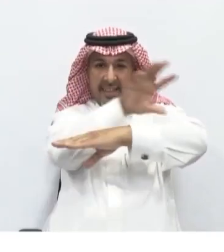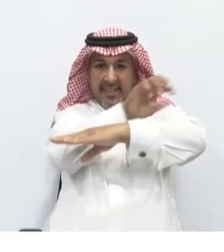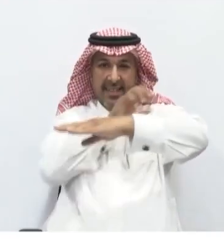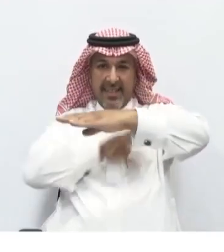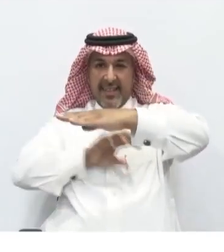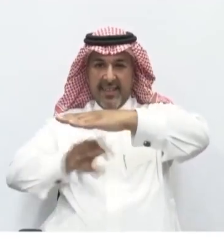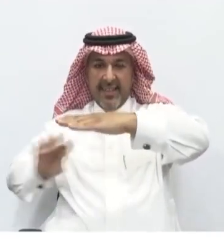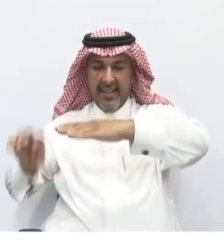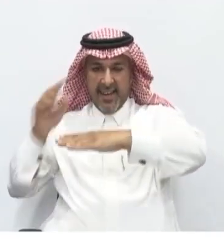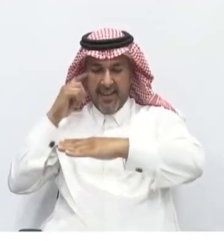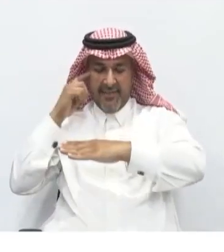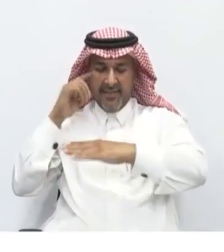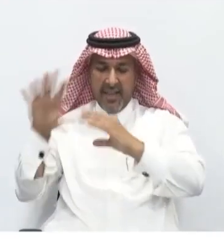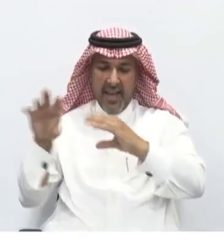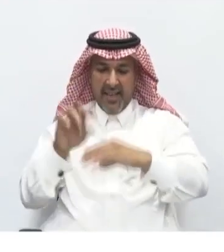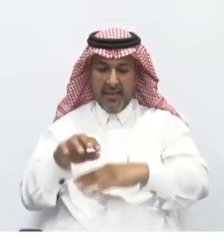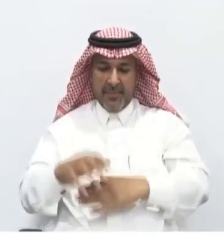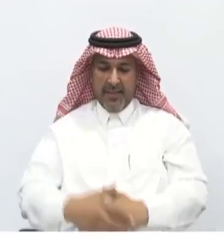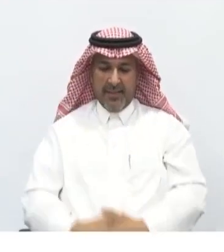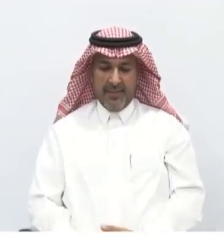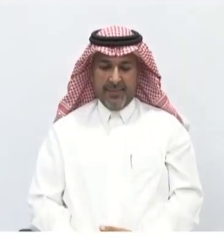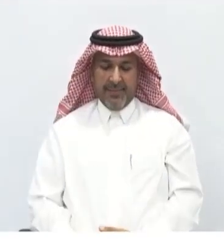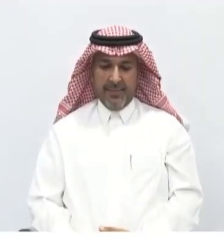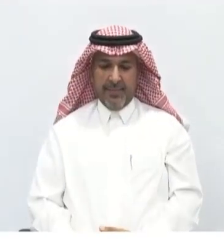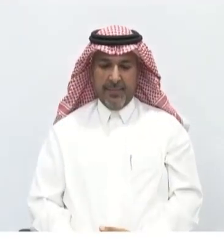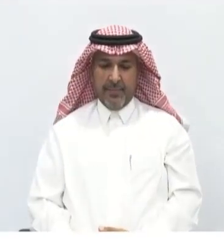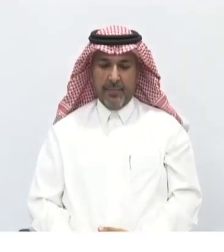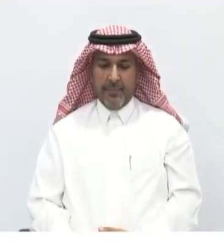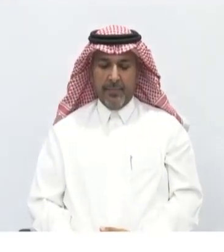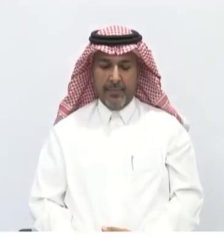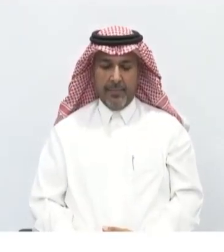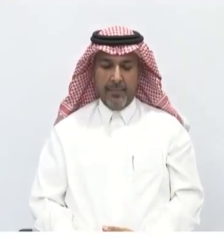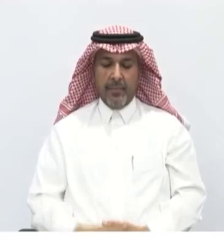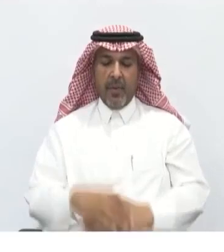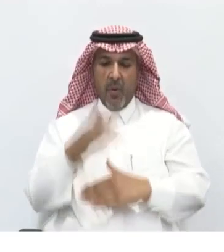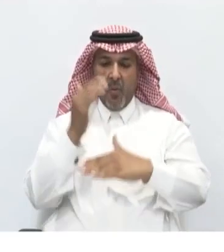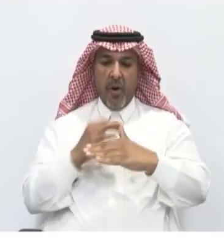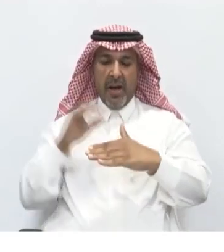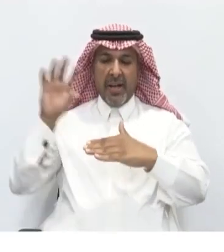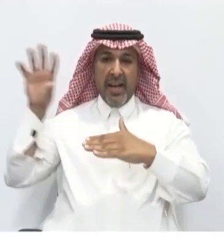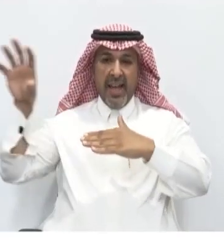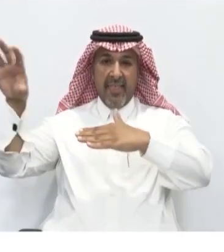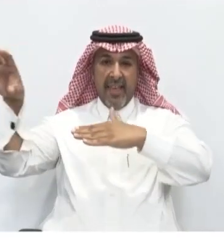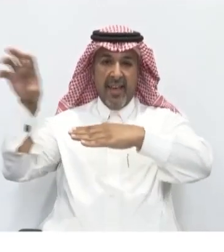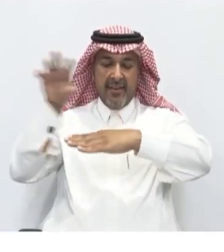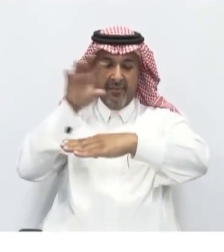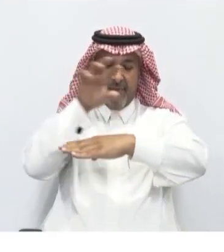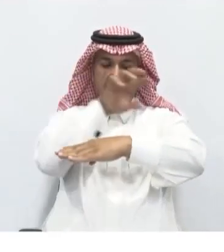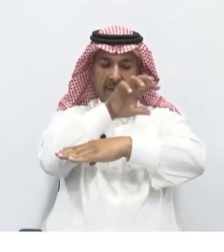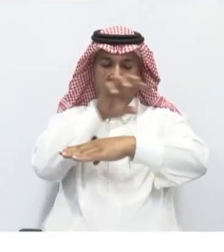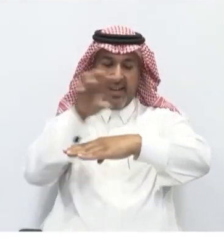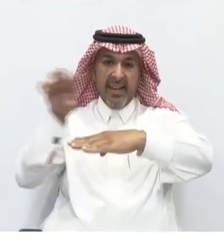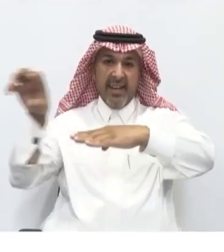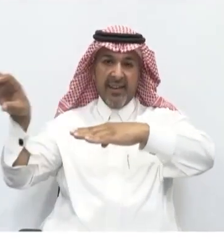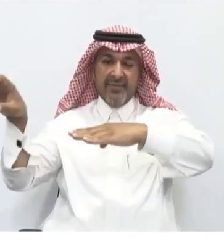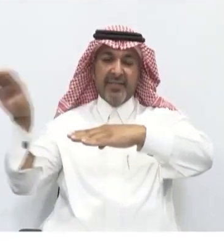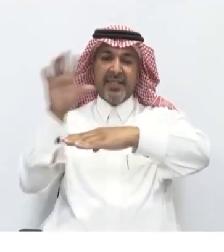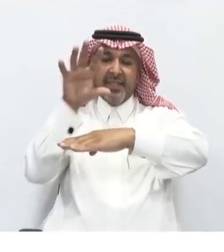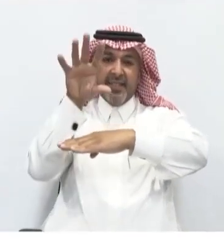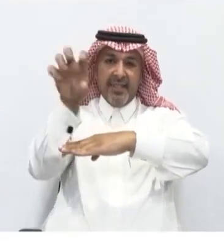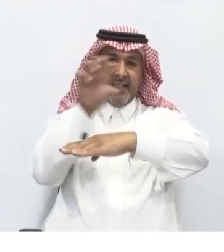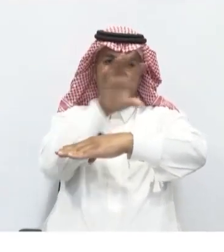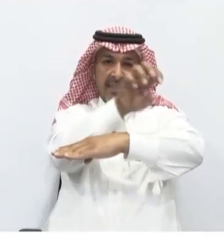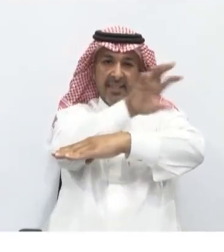الطريقه فسيعطيني الكسور الثلاثه واخيرا الكسور الثلاثه المتبقيه من 12